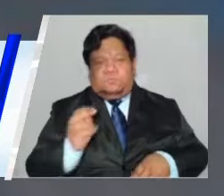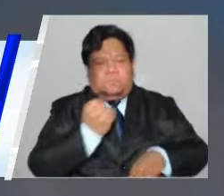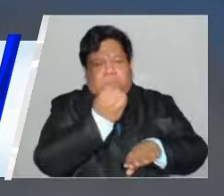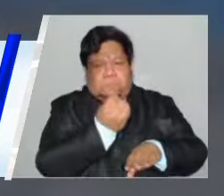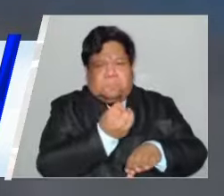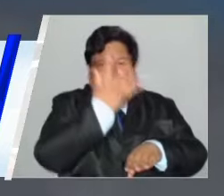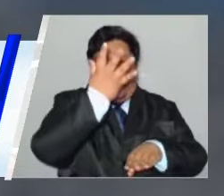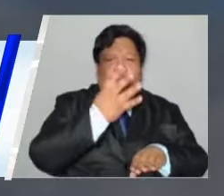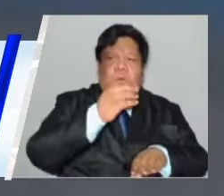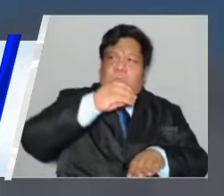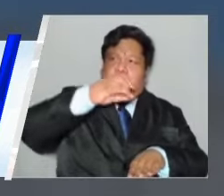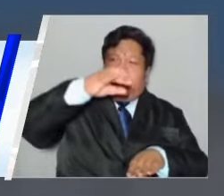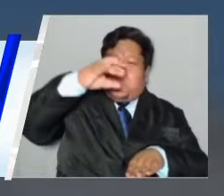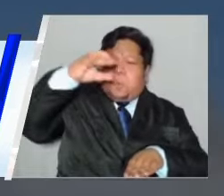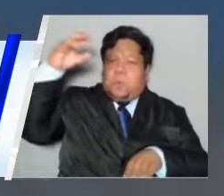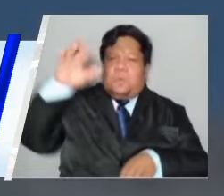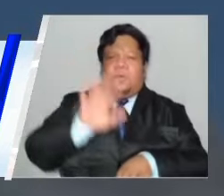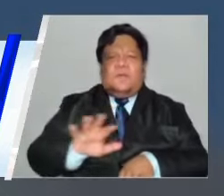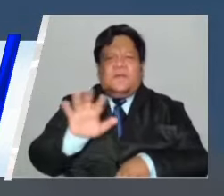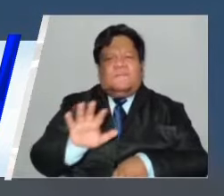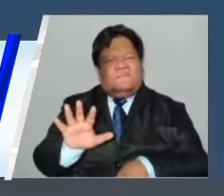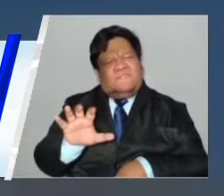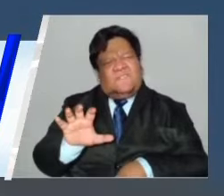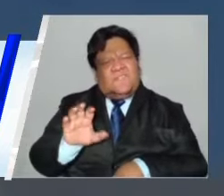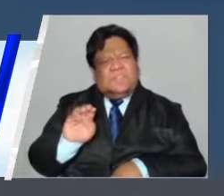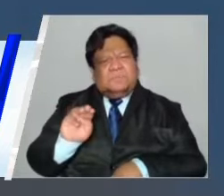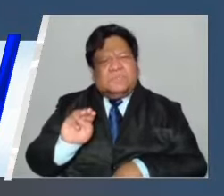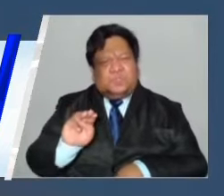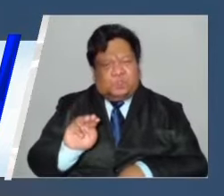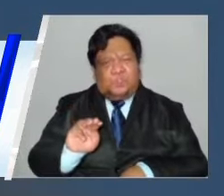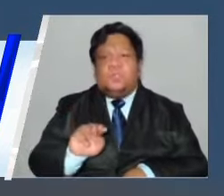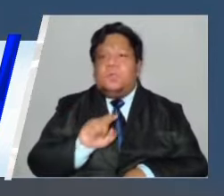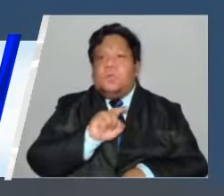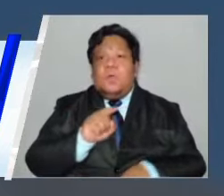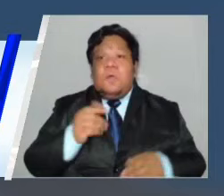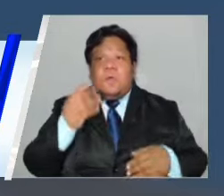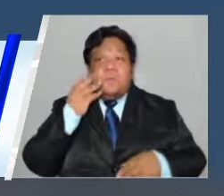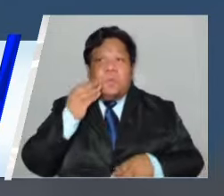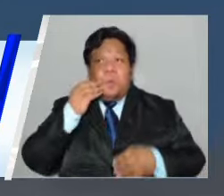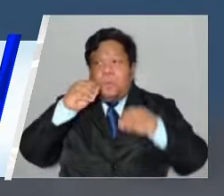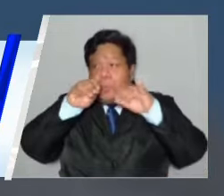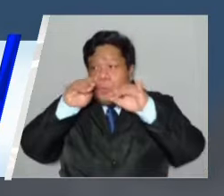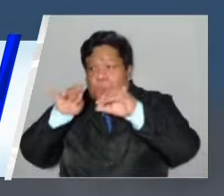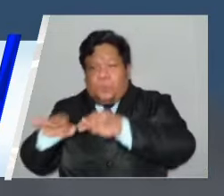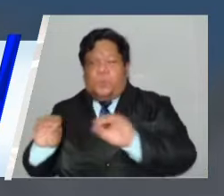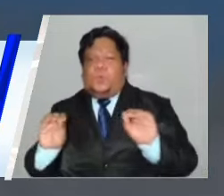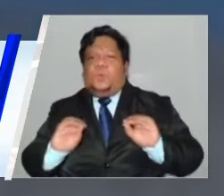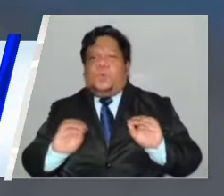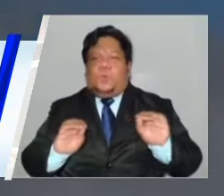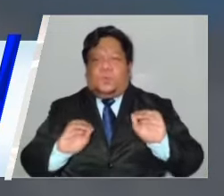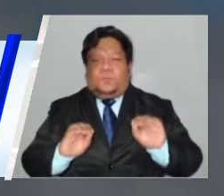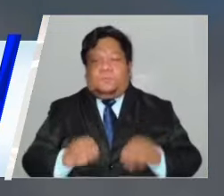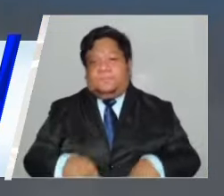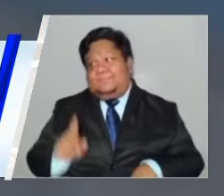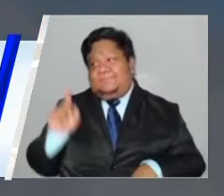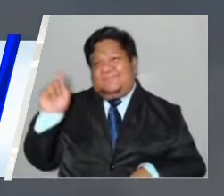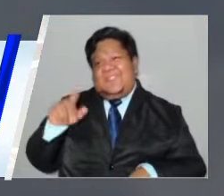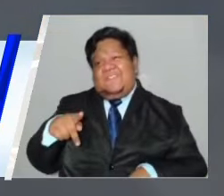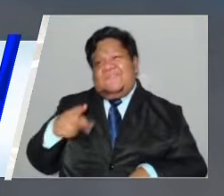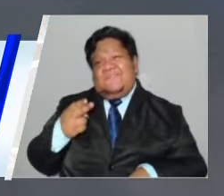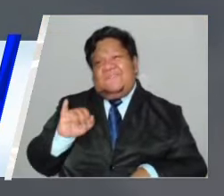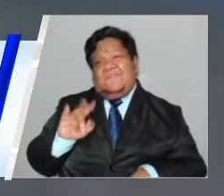nilang sinilip ang bulkan. Hindi naman sila nakaranas ng ashfall. Sa time-lapse footage ng FIVOX, makikita ang